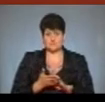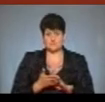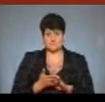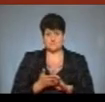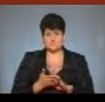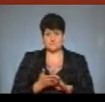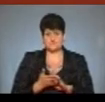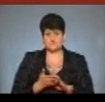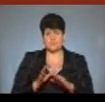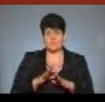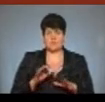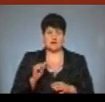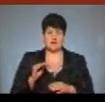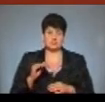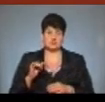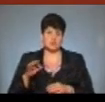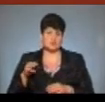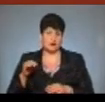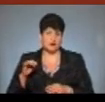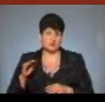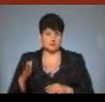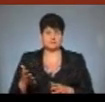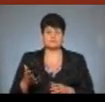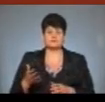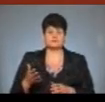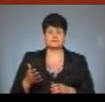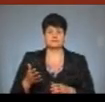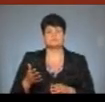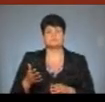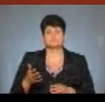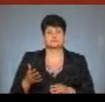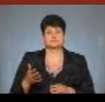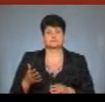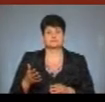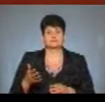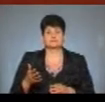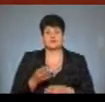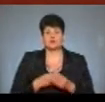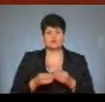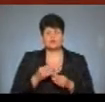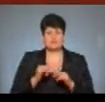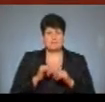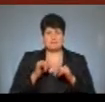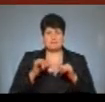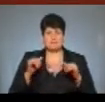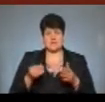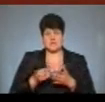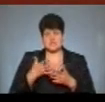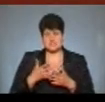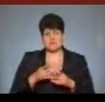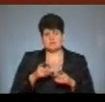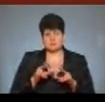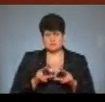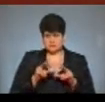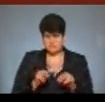щоб не спричинити ажіотаж і не так штучно не піднімати ціни, ви